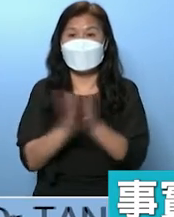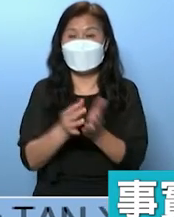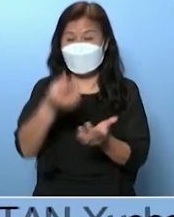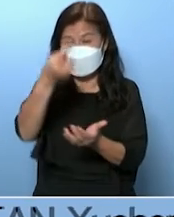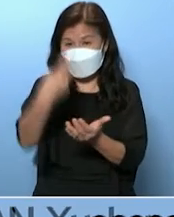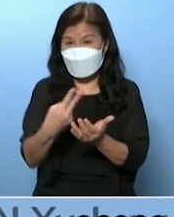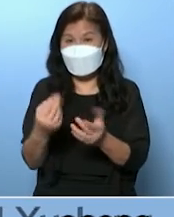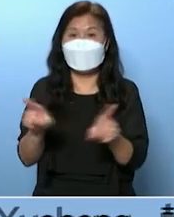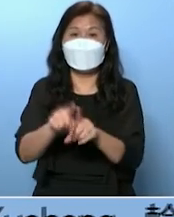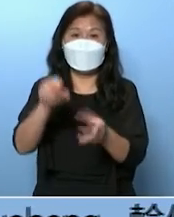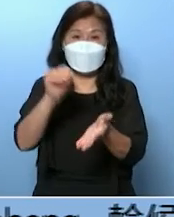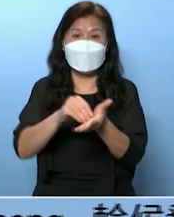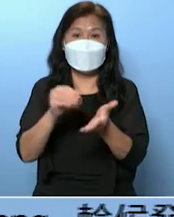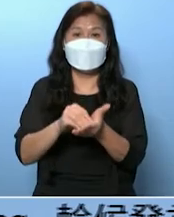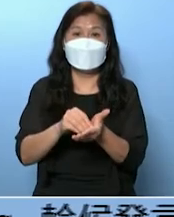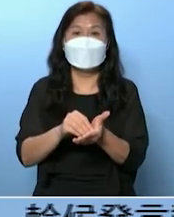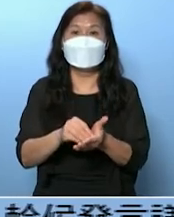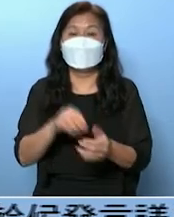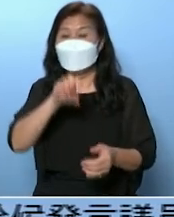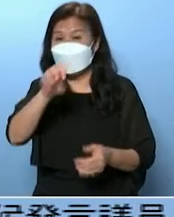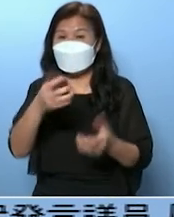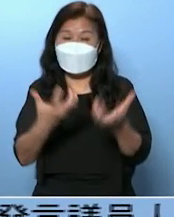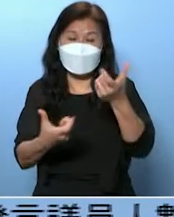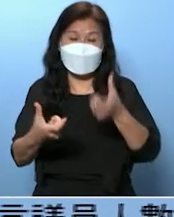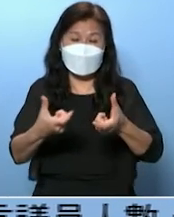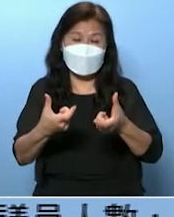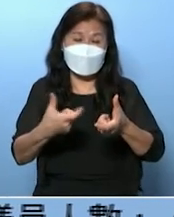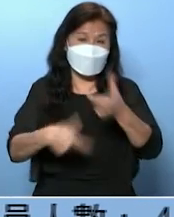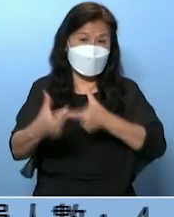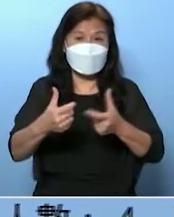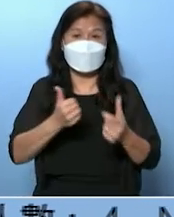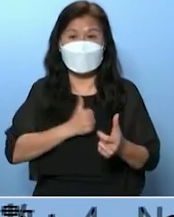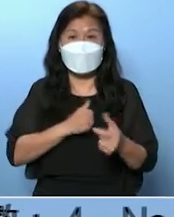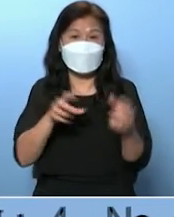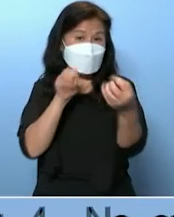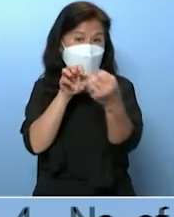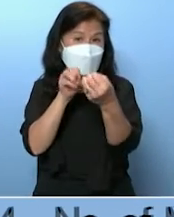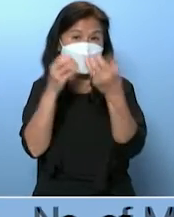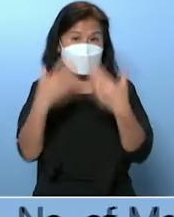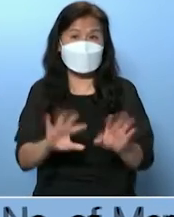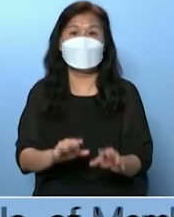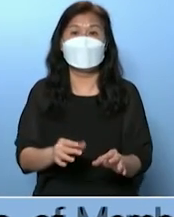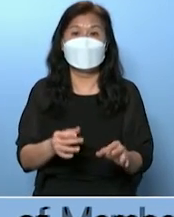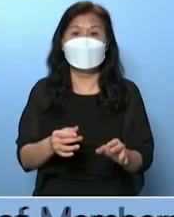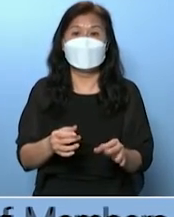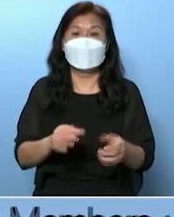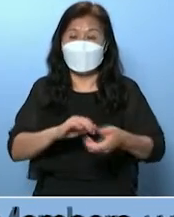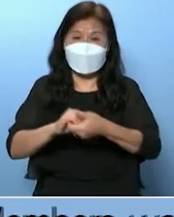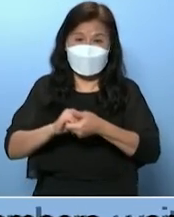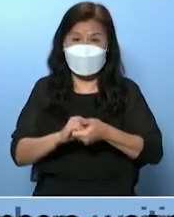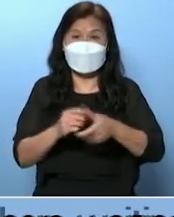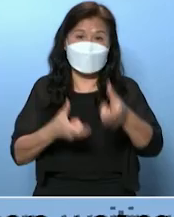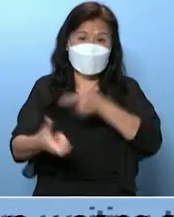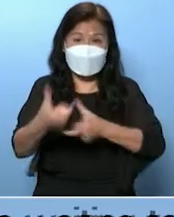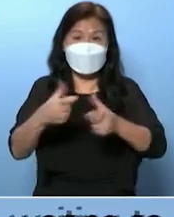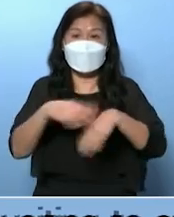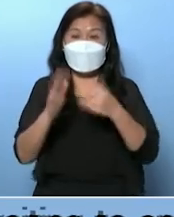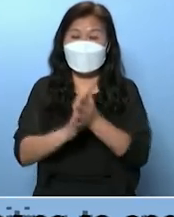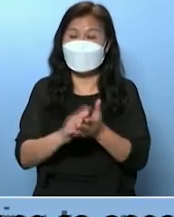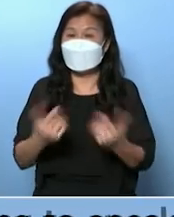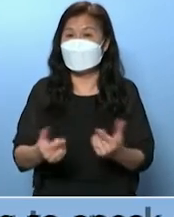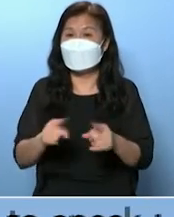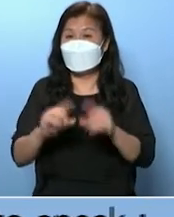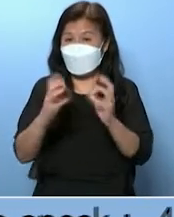的訂立多番與財政司司長等官員進行溝通。經民聯作為本港工商專業界的政